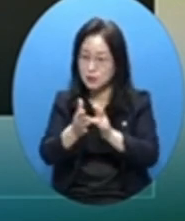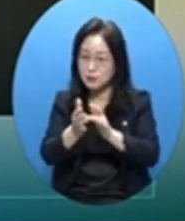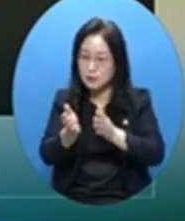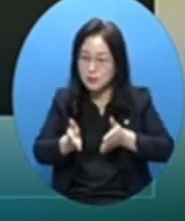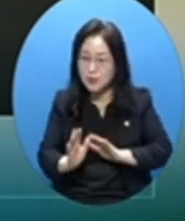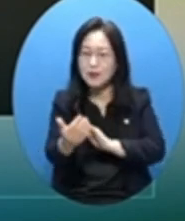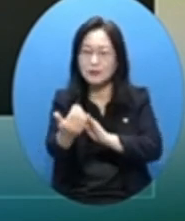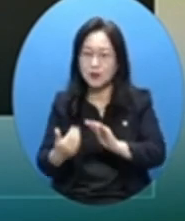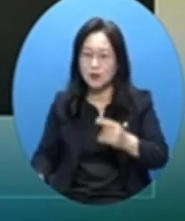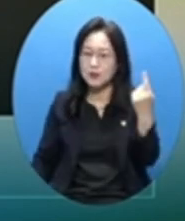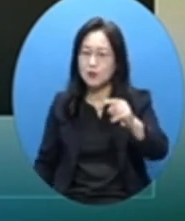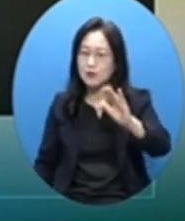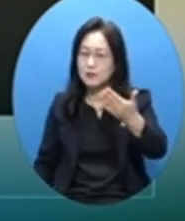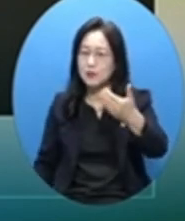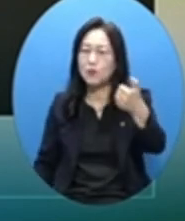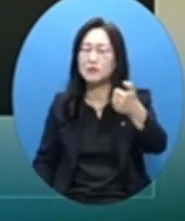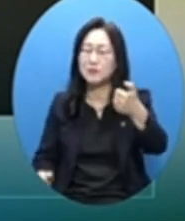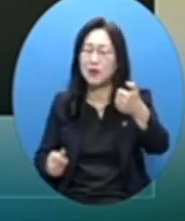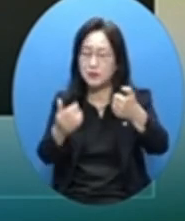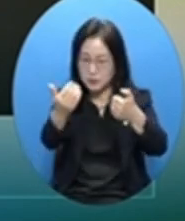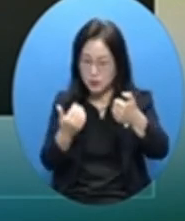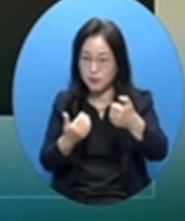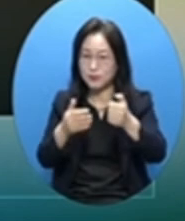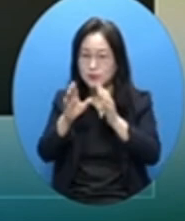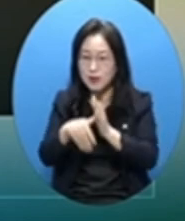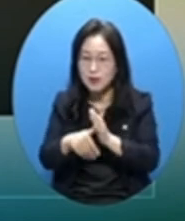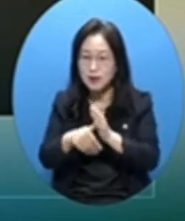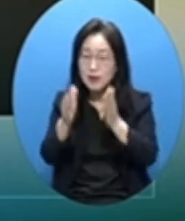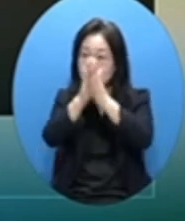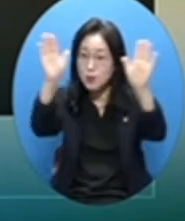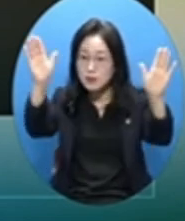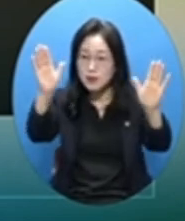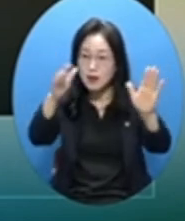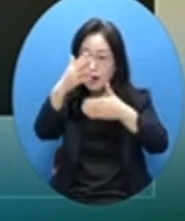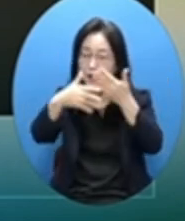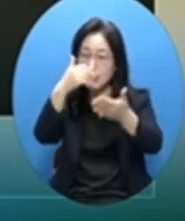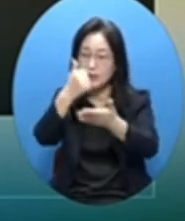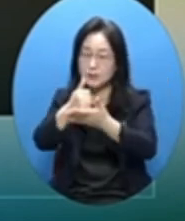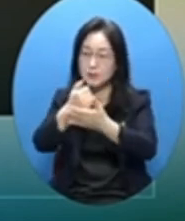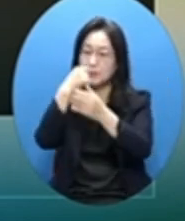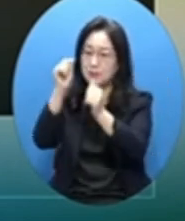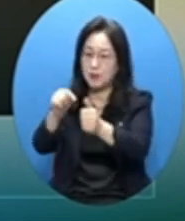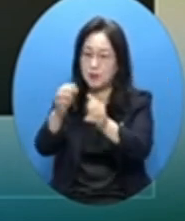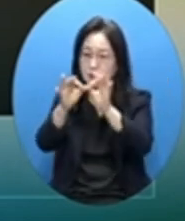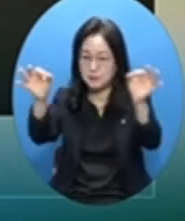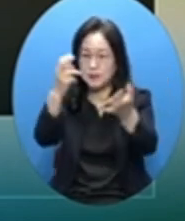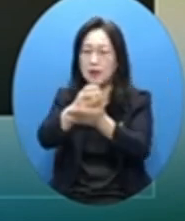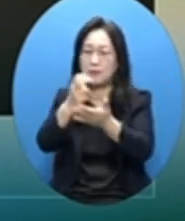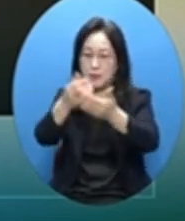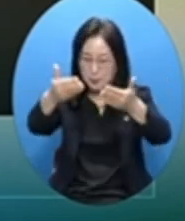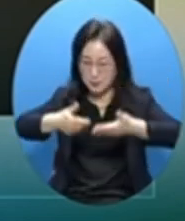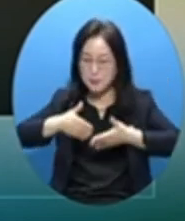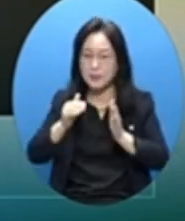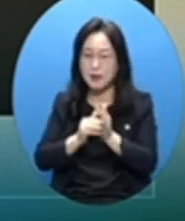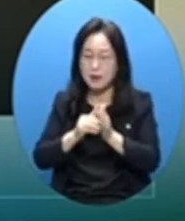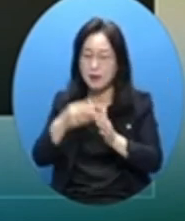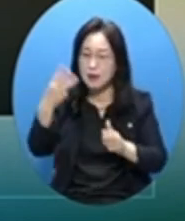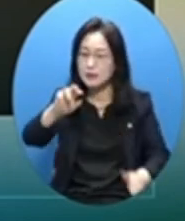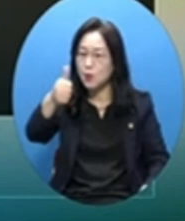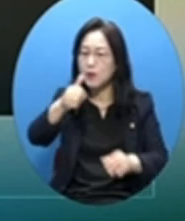모세가 십계명을 하나님께로부터 받았는데 그토록 지금까지 3500년 동안이 십계명은 이스라엘